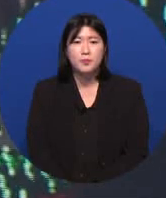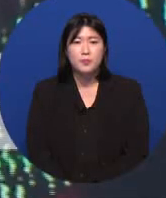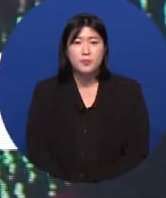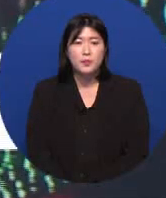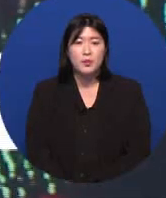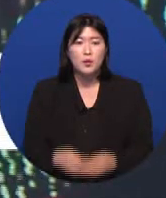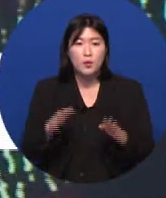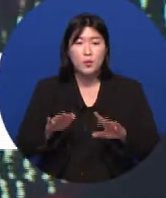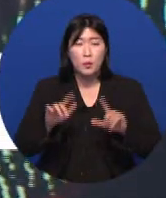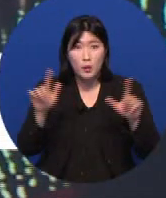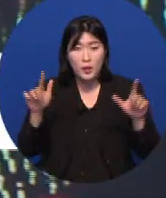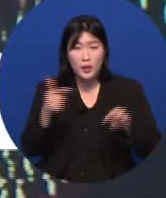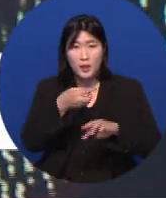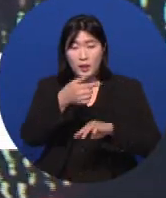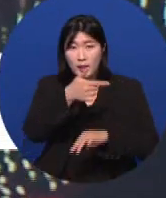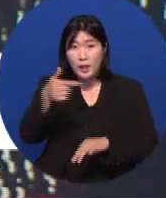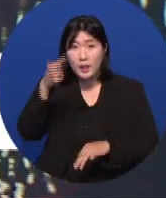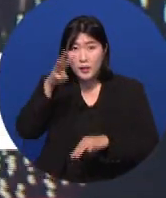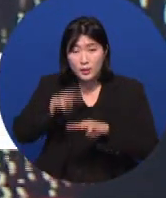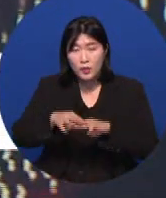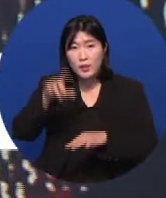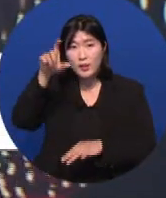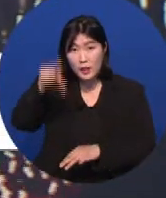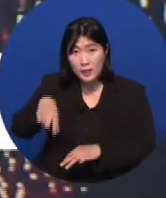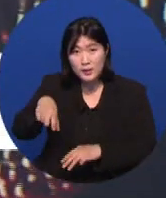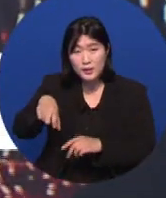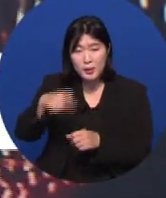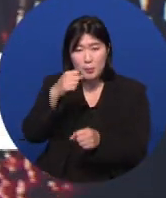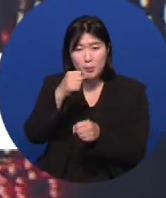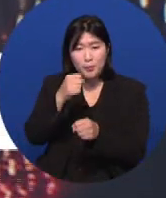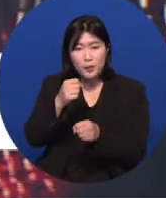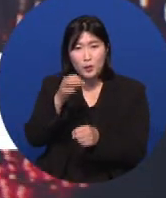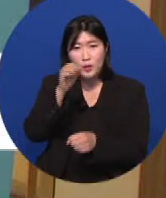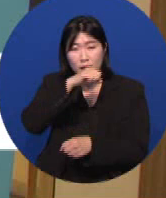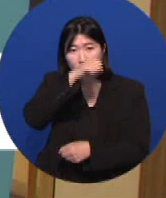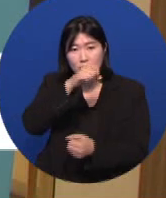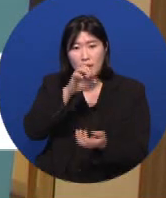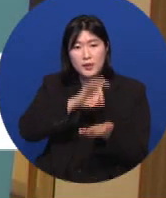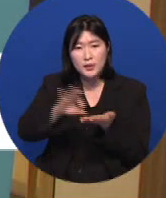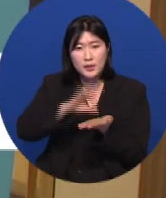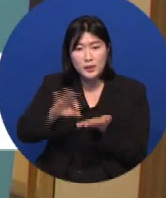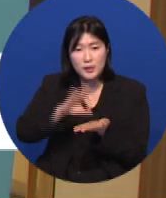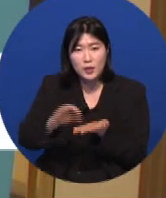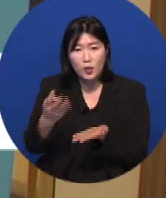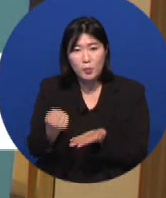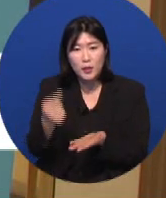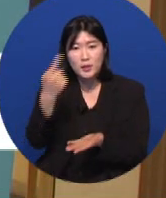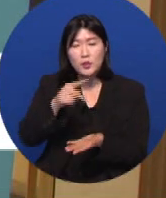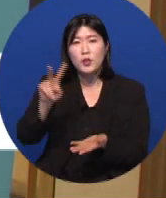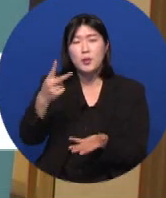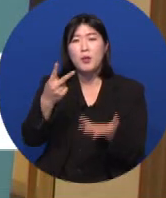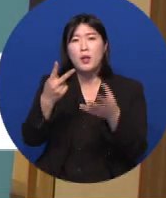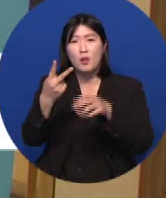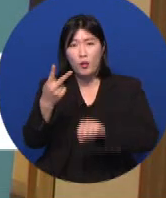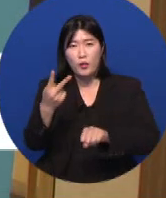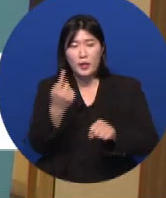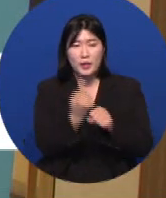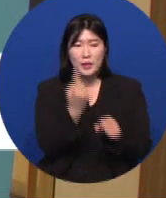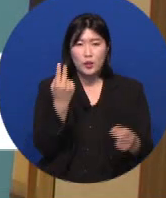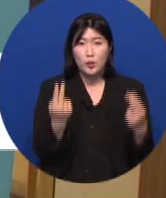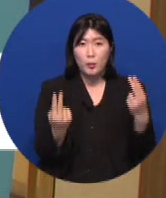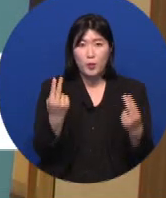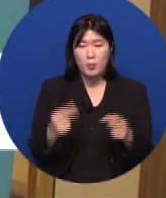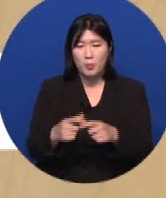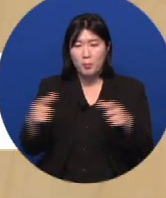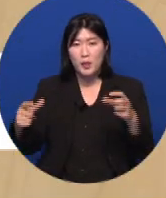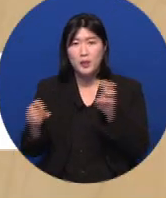올해 들어 온통 대전 발행에 게 지난 18일 개 준 1200억 원을 돌파해 지난해 같은 기간과 비교해 30%